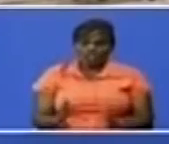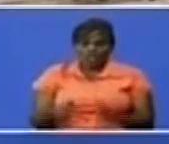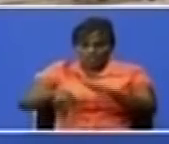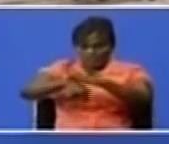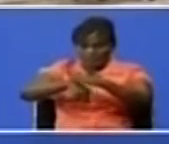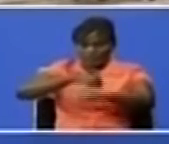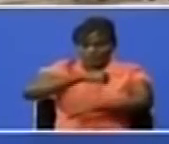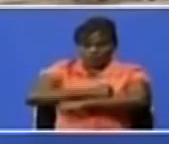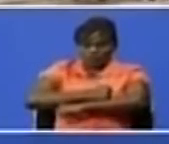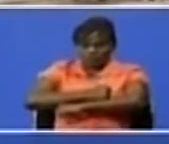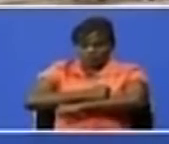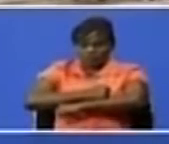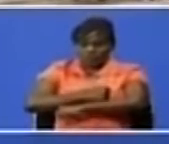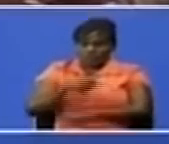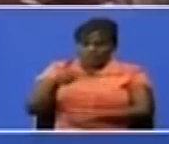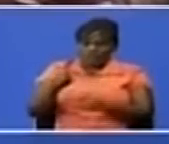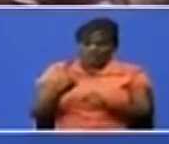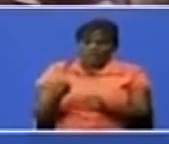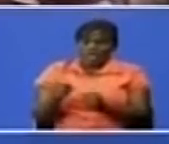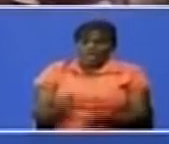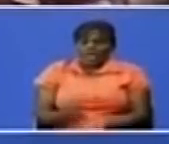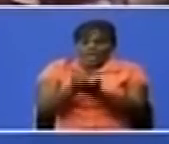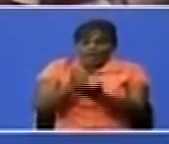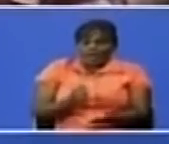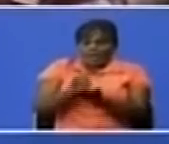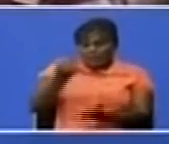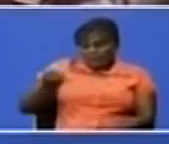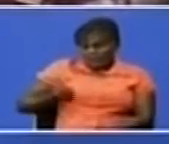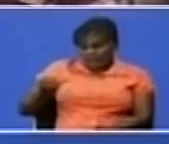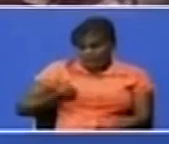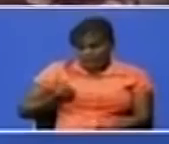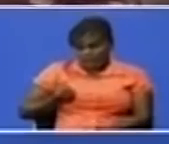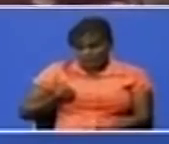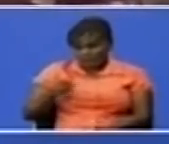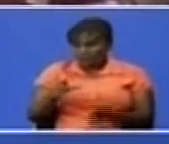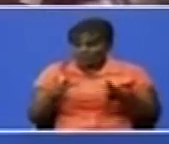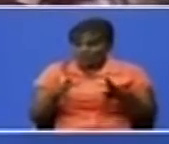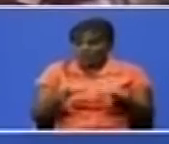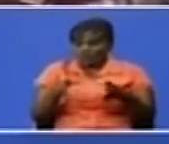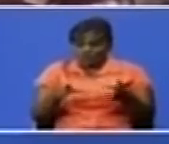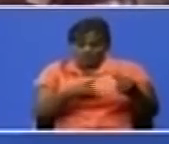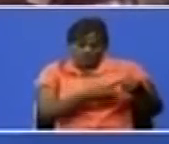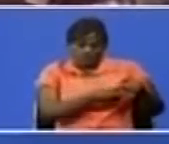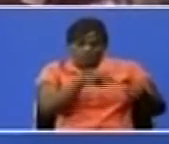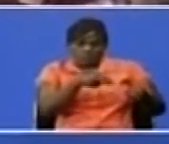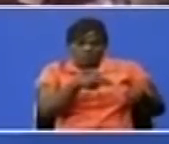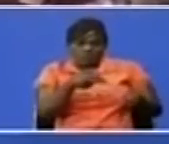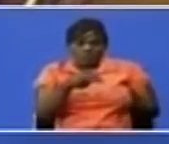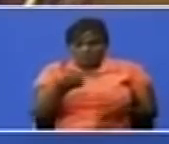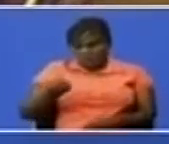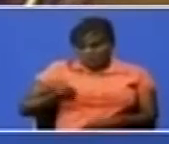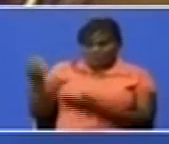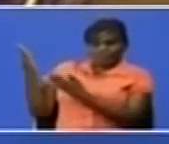St. Elizabeth ambayo imekuwa ikiwapokea wanafunzi kutoka shule ya msingi waliolazimishwa kupata tohara, Bi Caroline